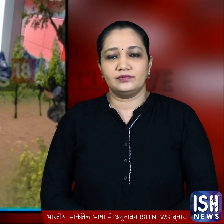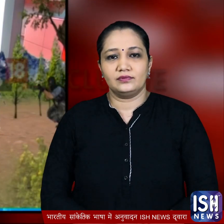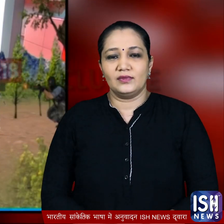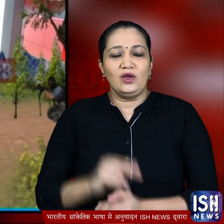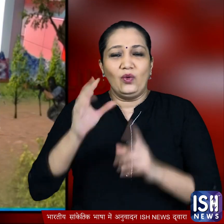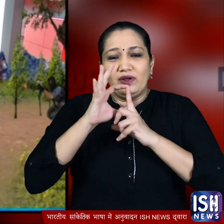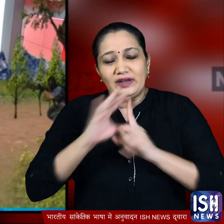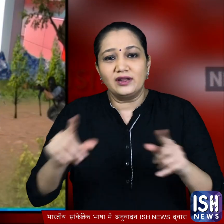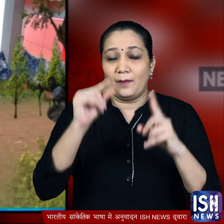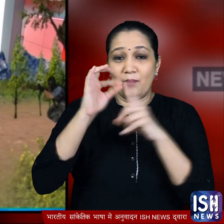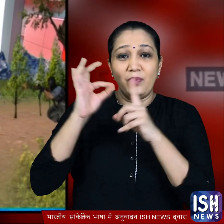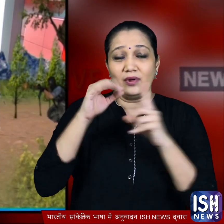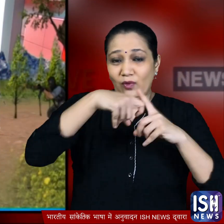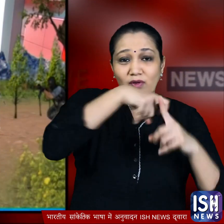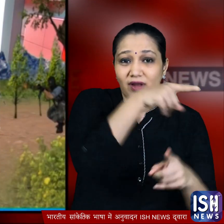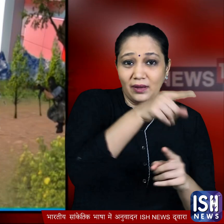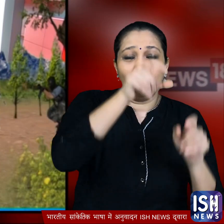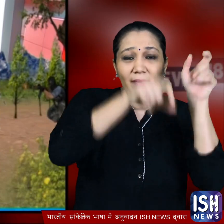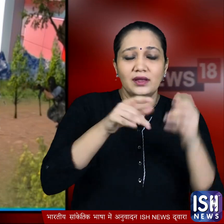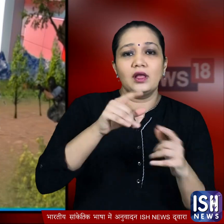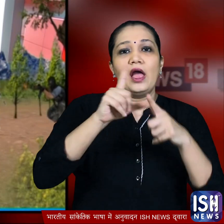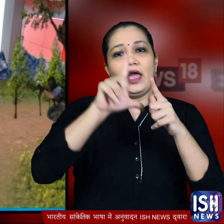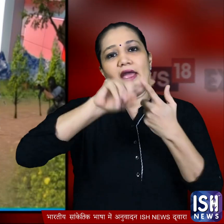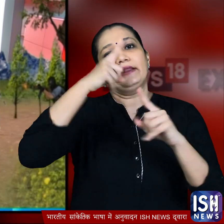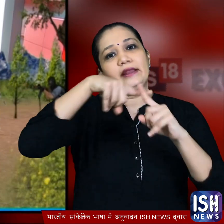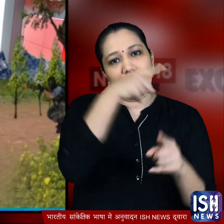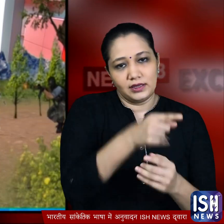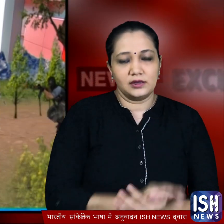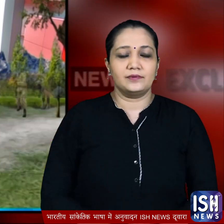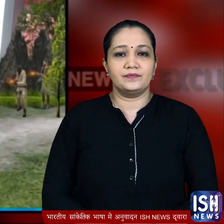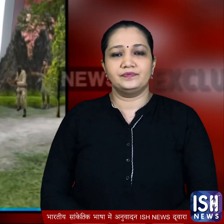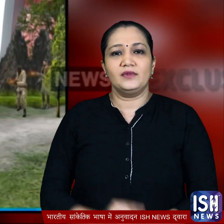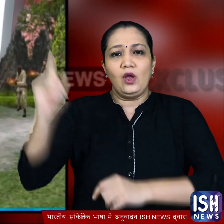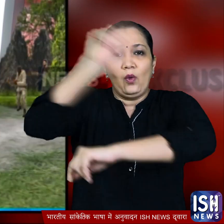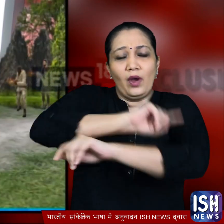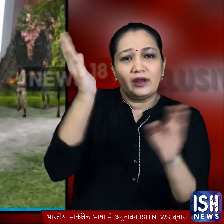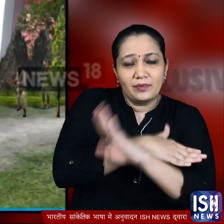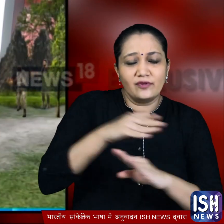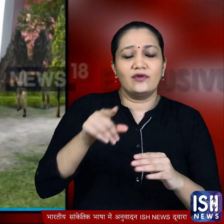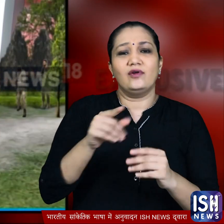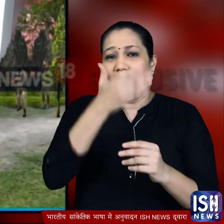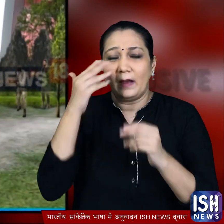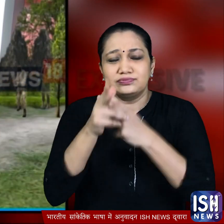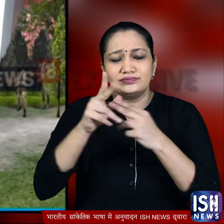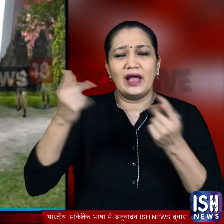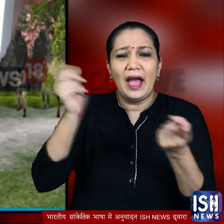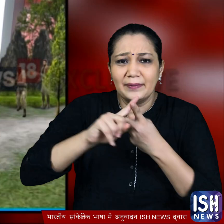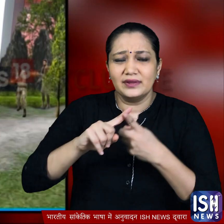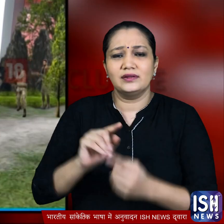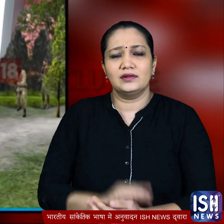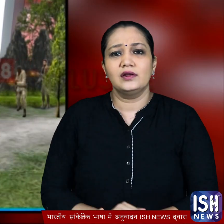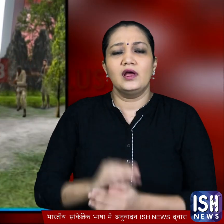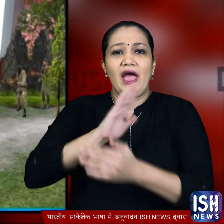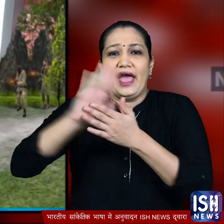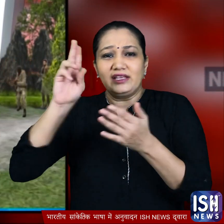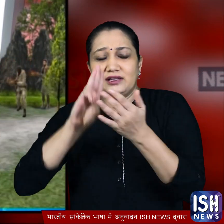2 दहशतगर्द कुलगाम में मारे गए वो आतंकी संगठन लश्कर-ए-तैयबा से जुड़े थे। एक दिन पहले सुरक्षा बल ने आतंकियों से हुई एक मुठभेड़ में